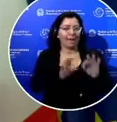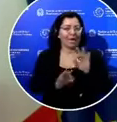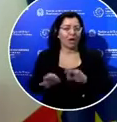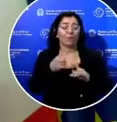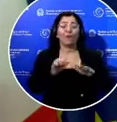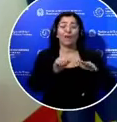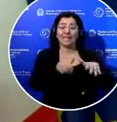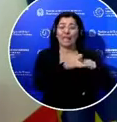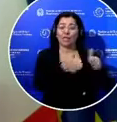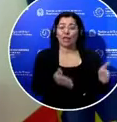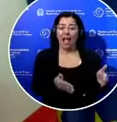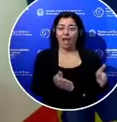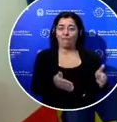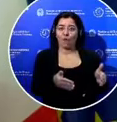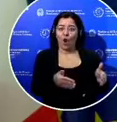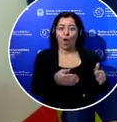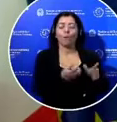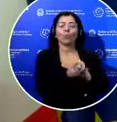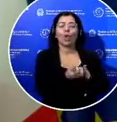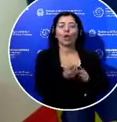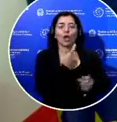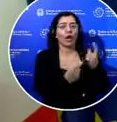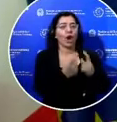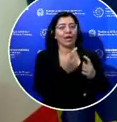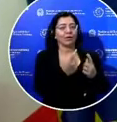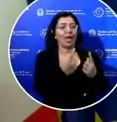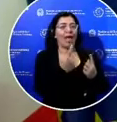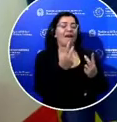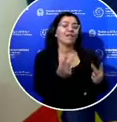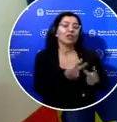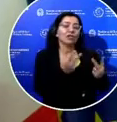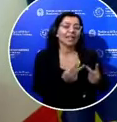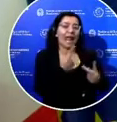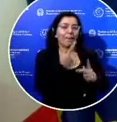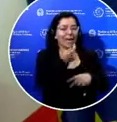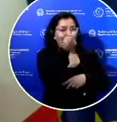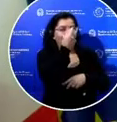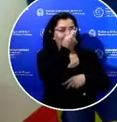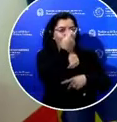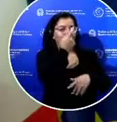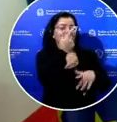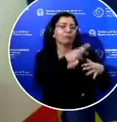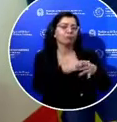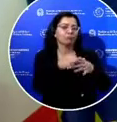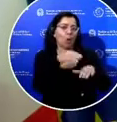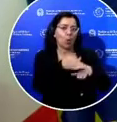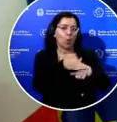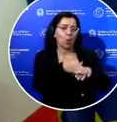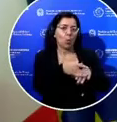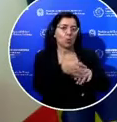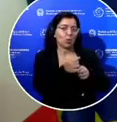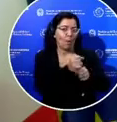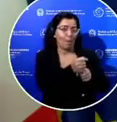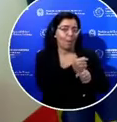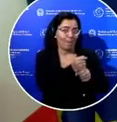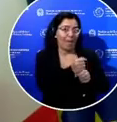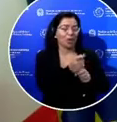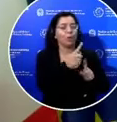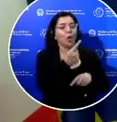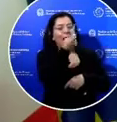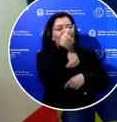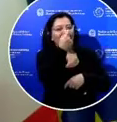origine vegetale a base di cannabis a uso medico, la coltivazione agricola di canapa a fini industriali di